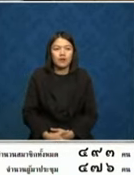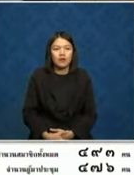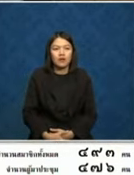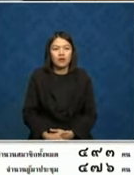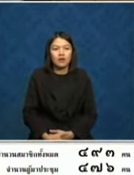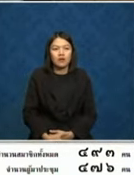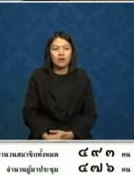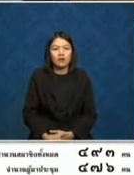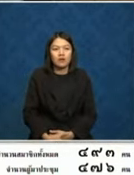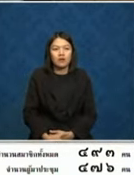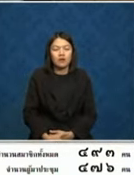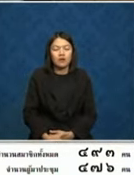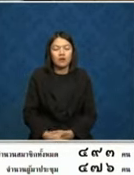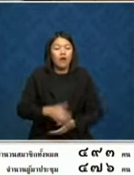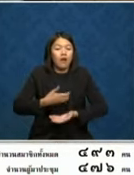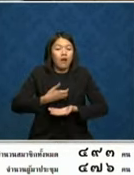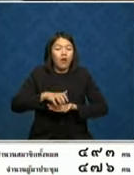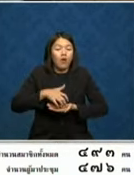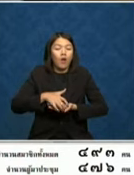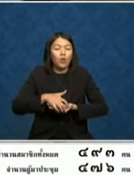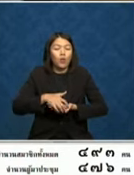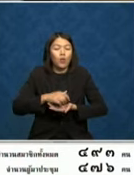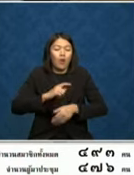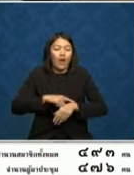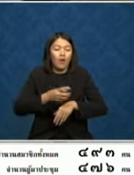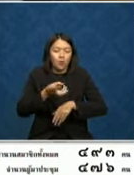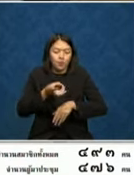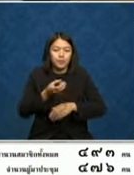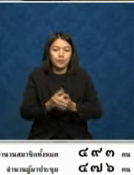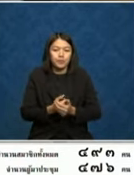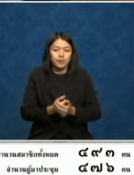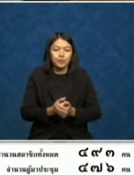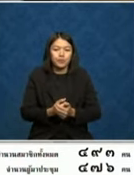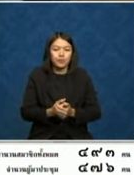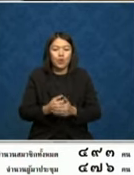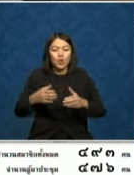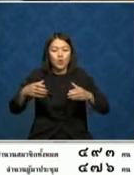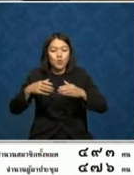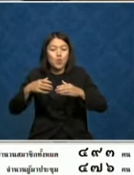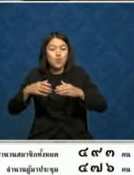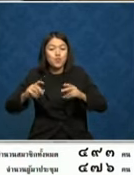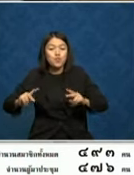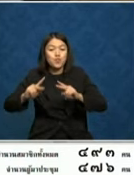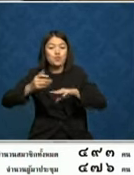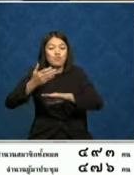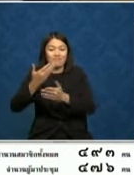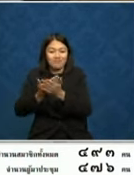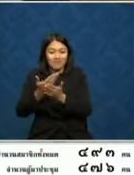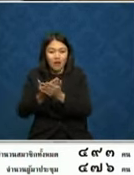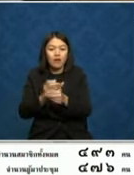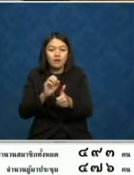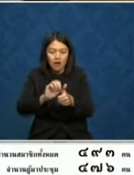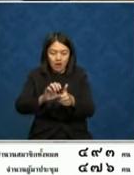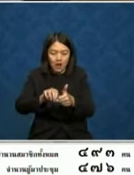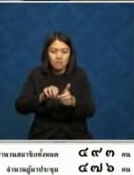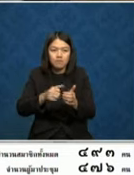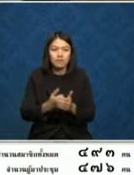เวลาพูดมากอยากจะกราบเรียนท่านประธานว่ารัฐมนตรีคลังทีมเสนาธิการทั้งหลายเศรษฐกิจกรุณาไปอ่านข้อเสนอแนะ